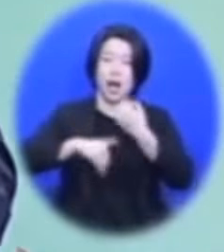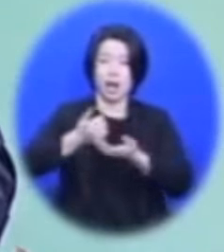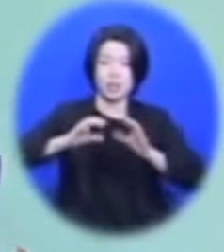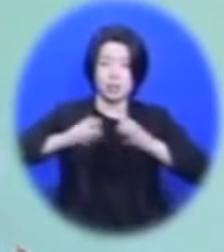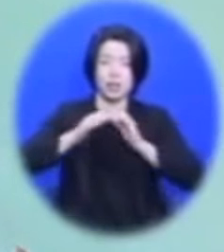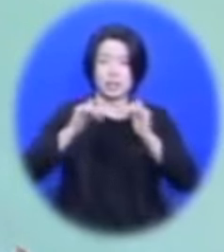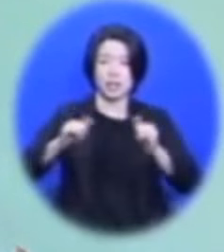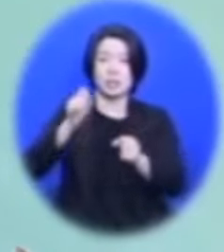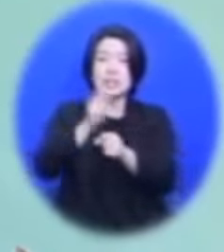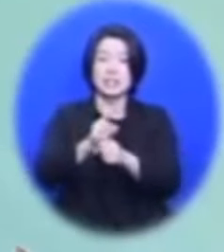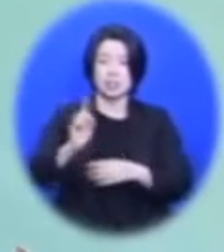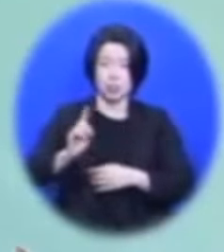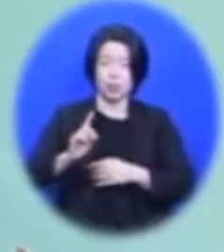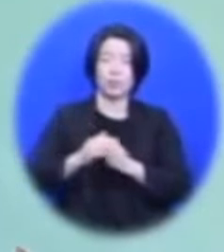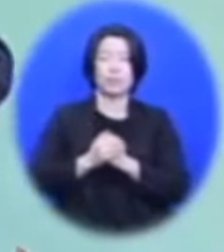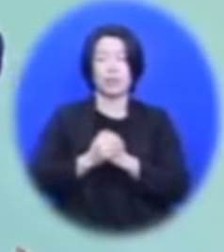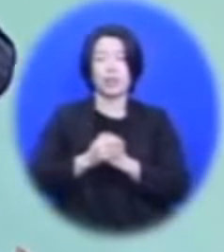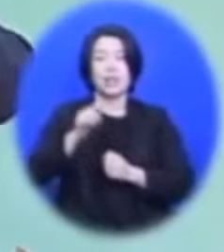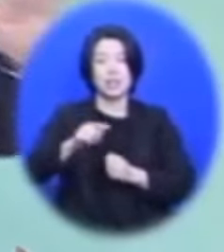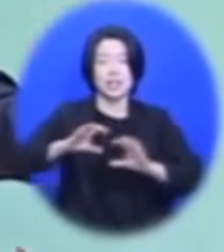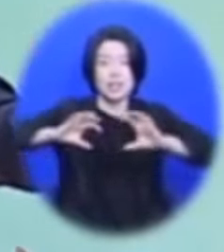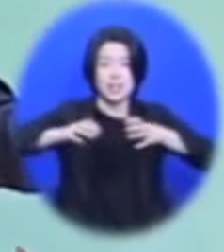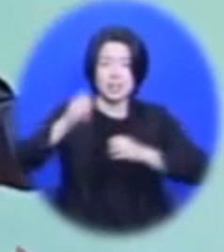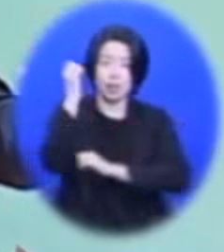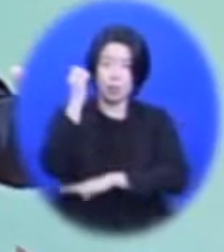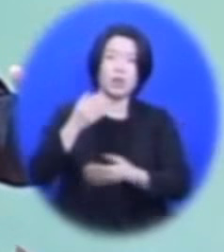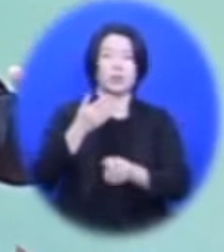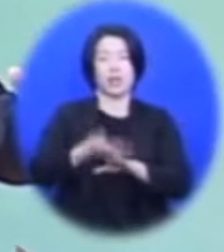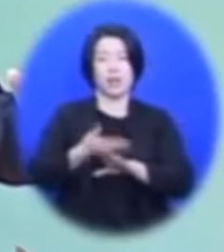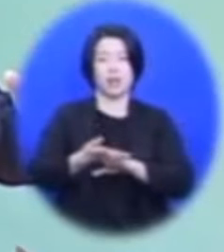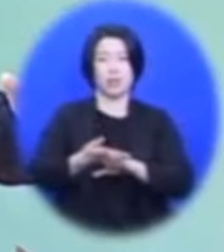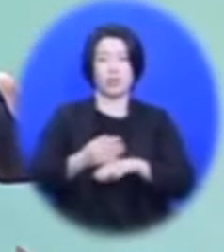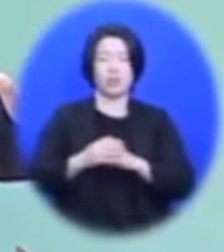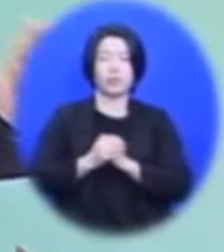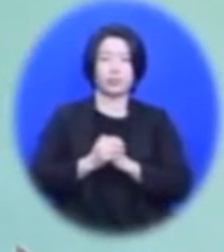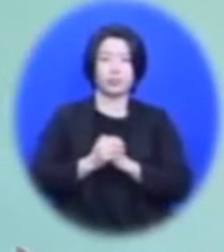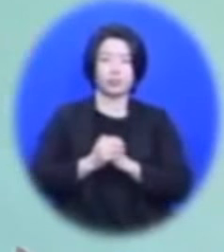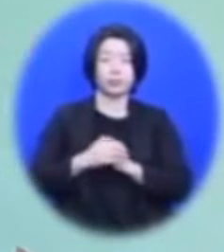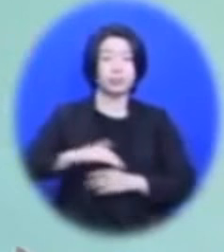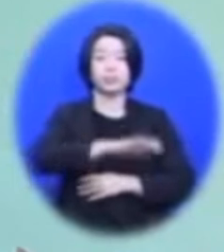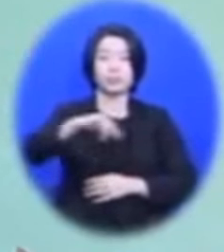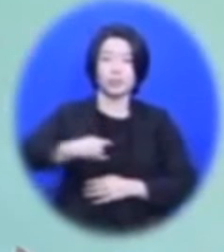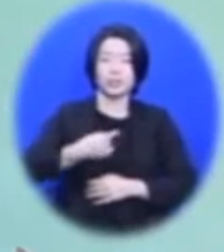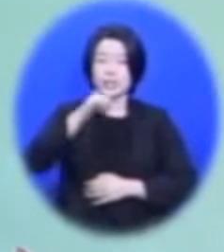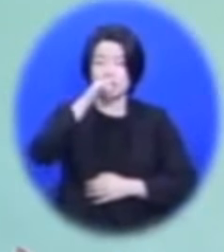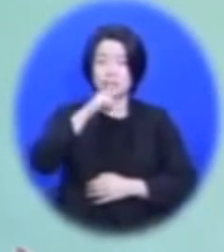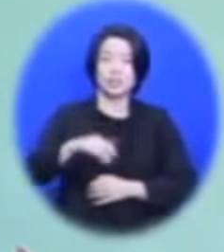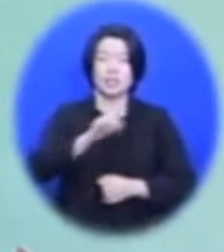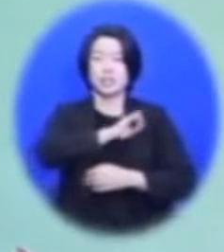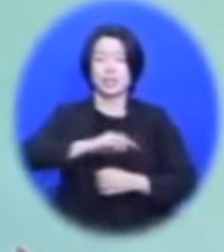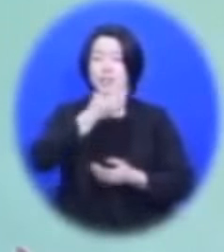사람의 특징이에요. 이게 세상 원리와 다른 겁니다. 우리에게 있어서 가장 중요한